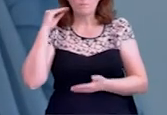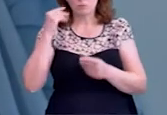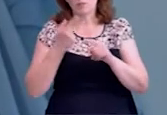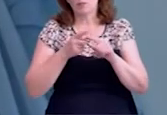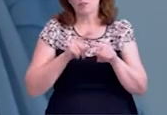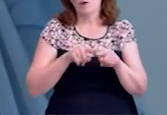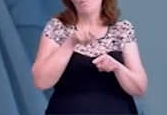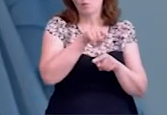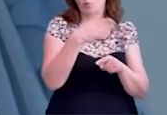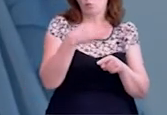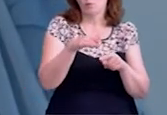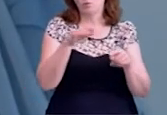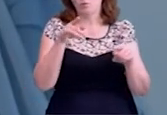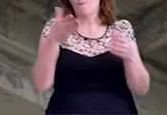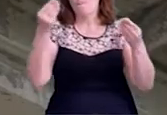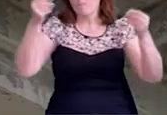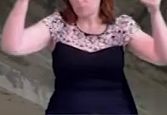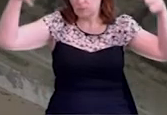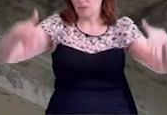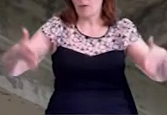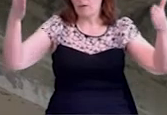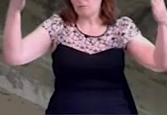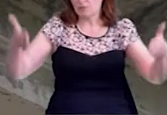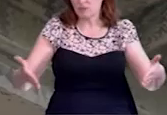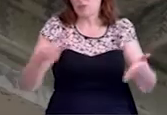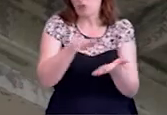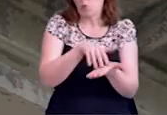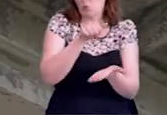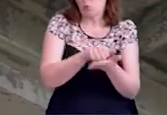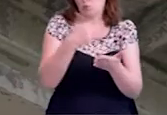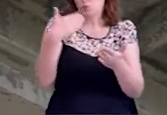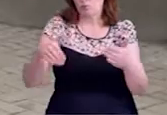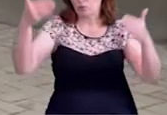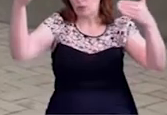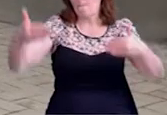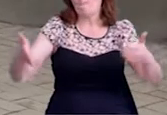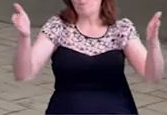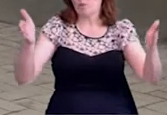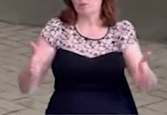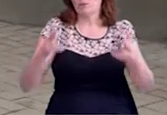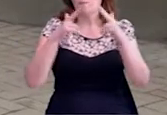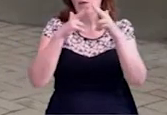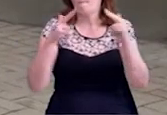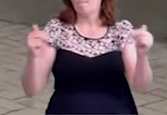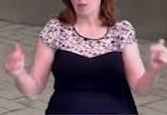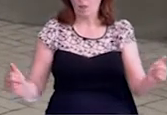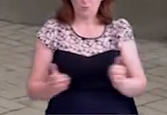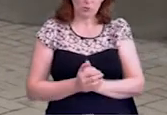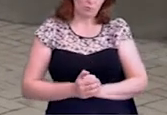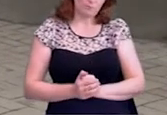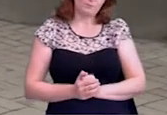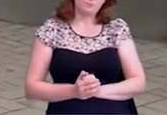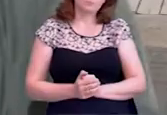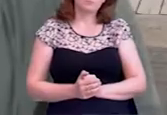погану гідроізоляцію тут замикають стіни. Через цю ж проблему руйнується і фасад палацу, розповіла заступниця гендиректора заповідника